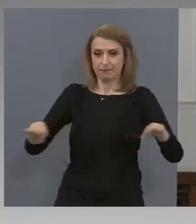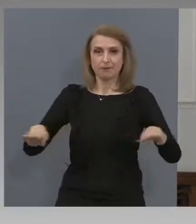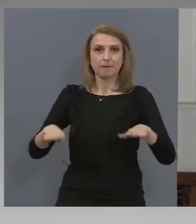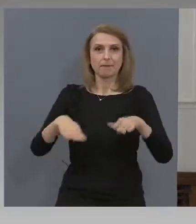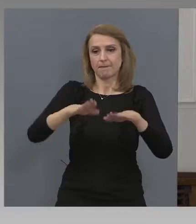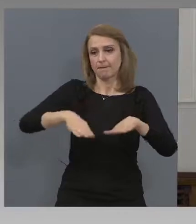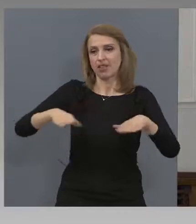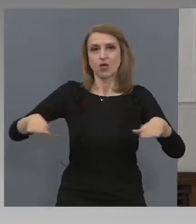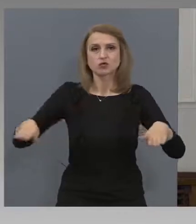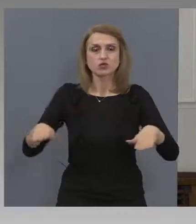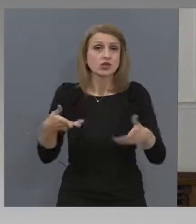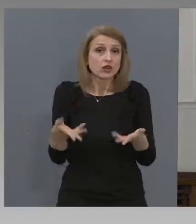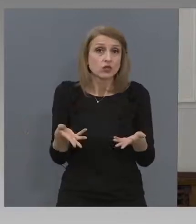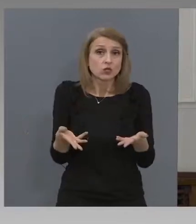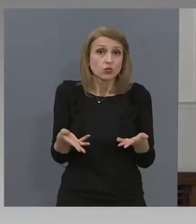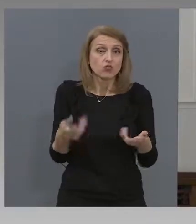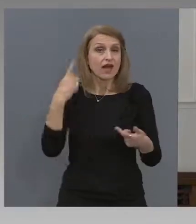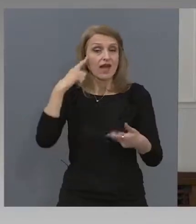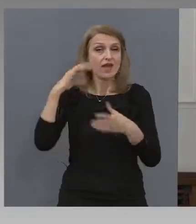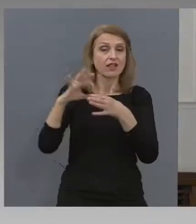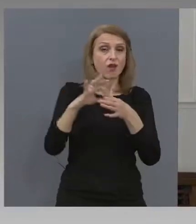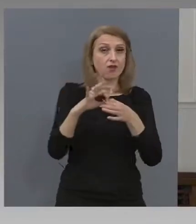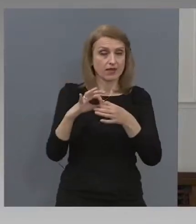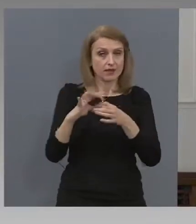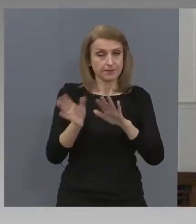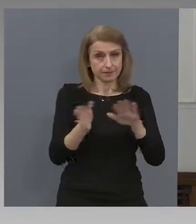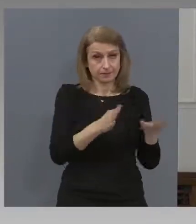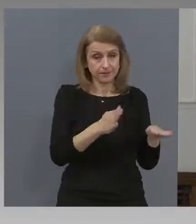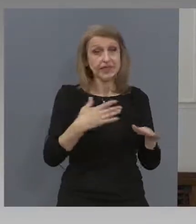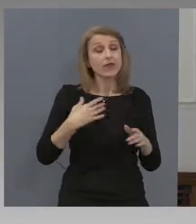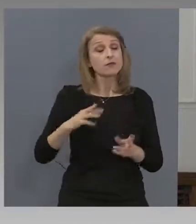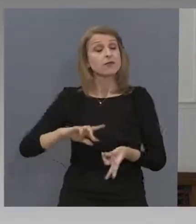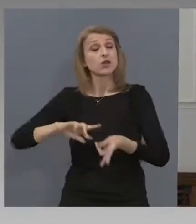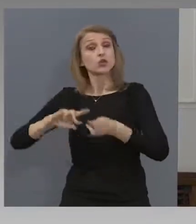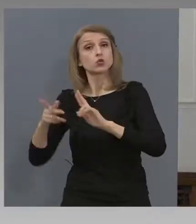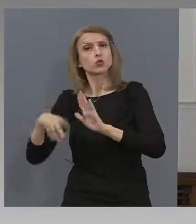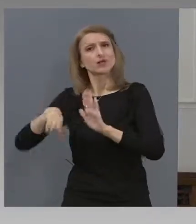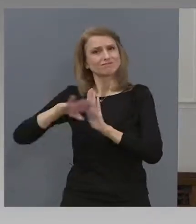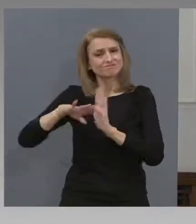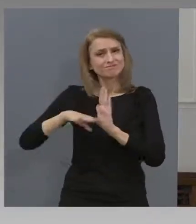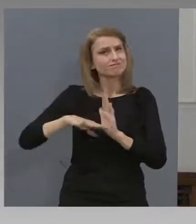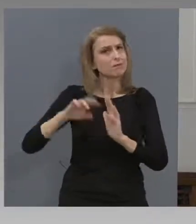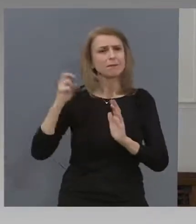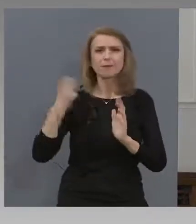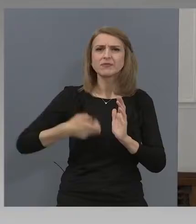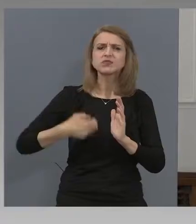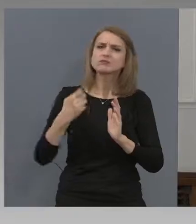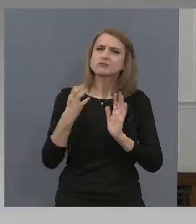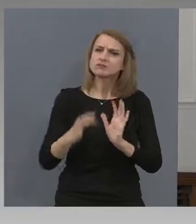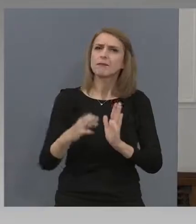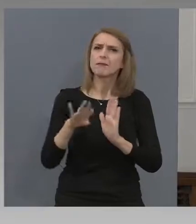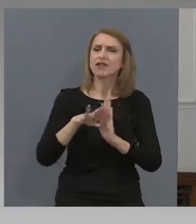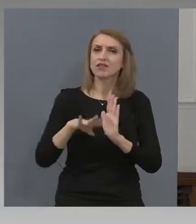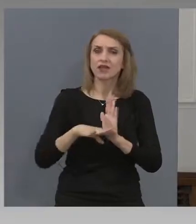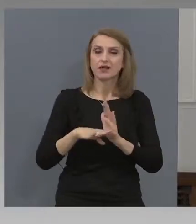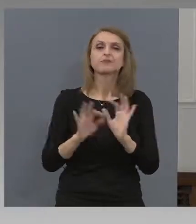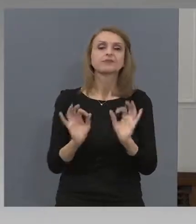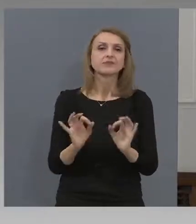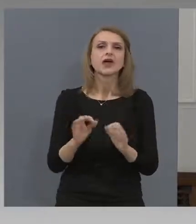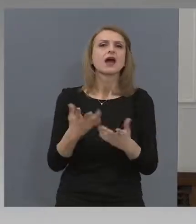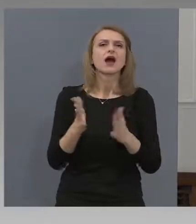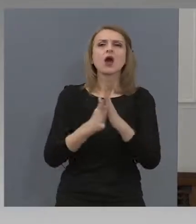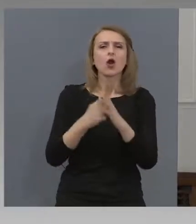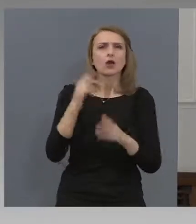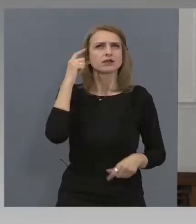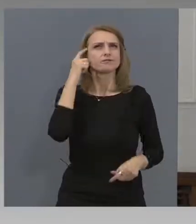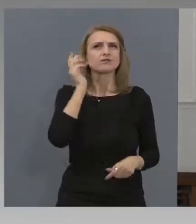логиката. И имаме и други железни правила, така нареченият томато принципъл. Хората търсят домата при домати.